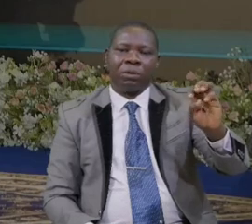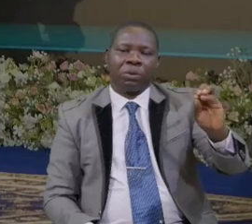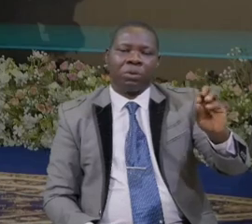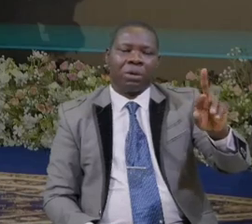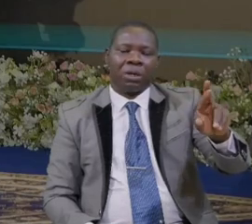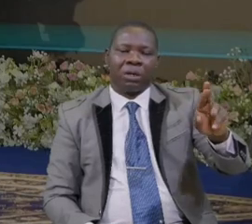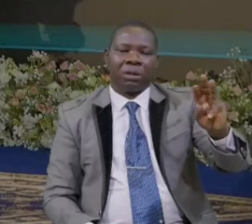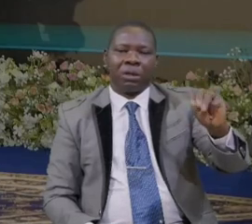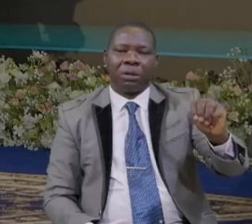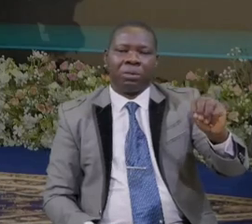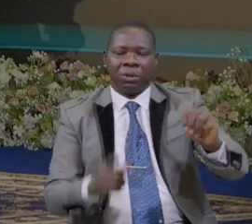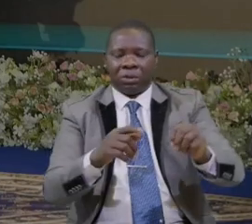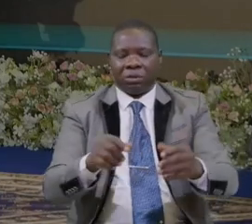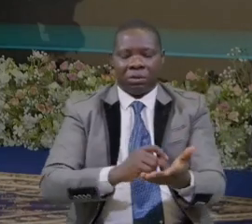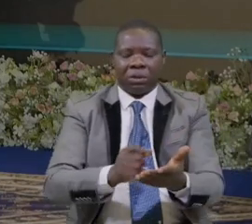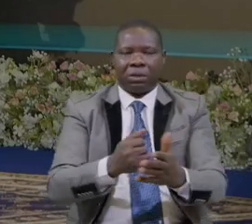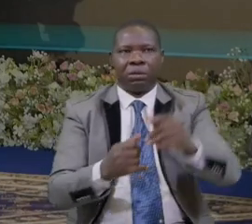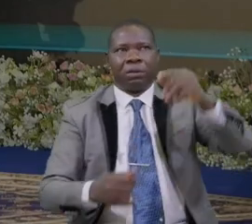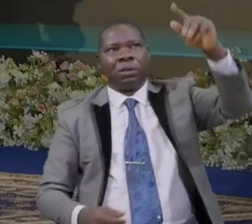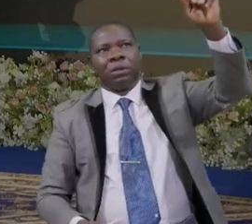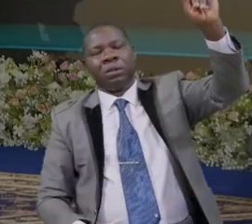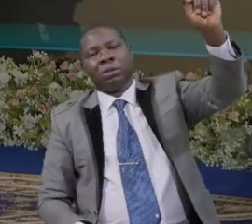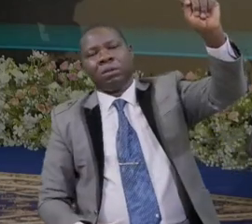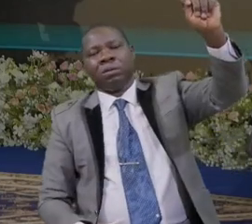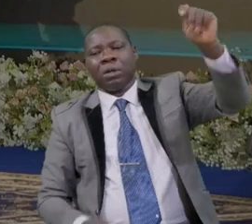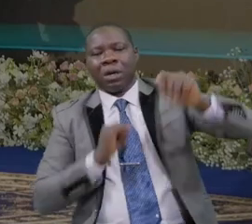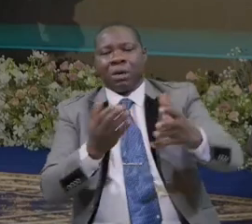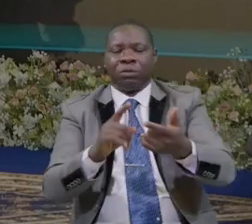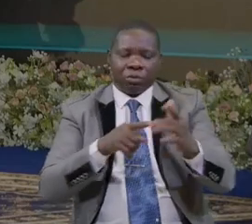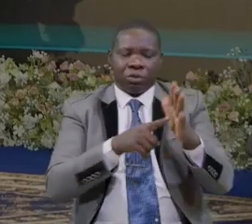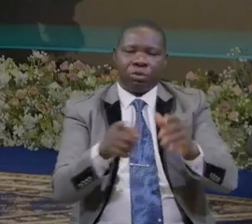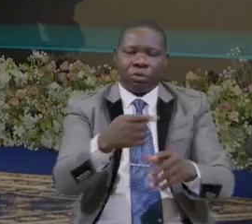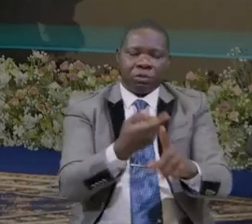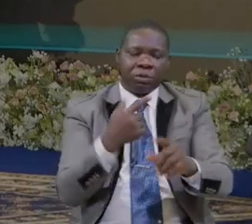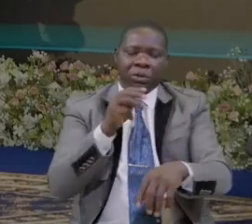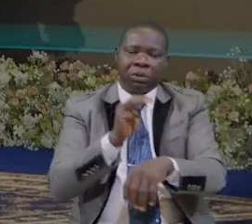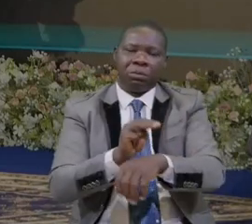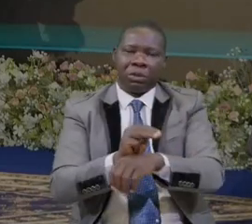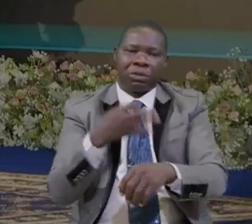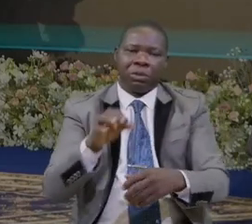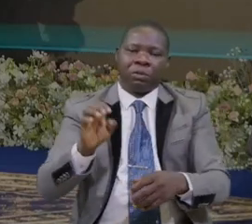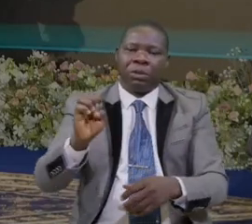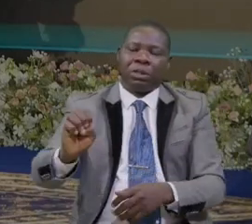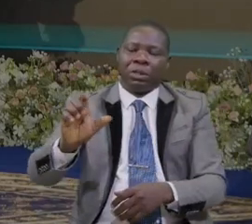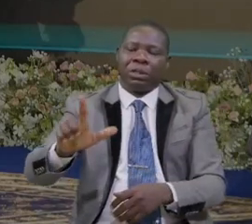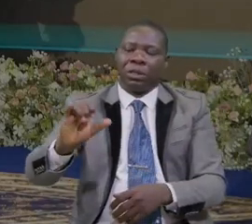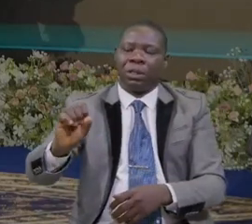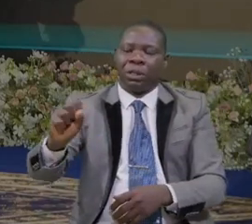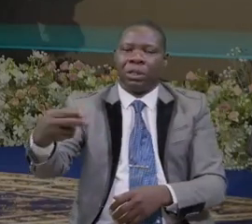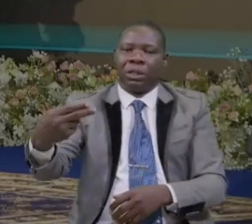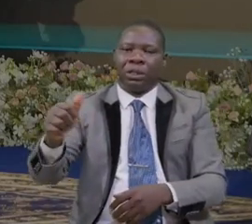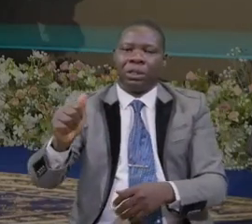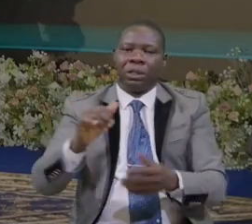Transform. Verticalement, il va vous montrer dans le ministère d'Élisée, en